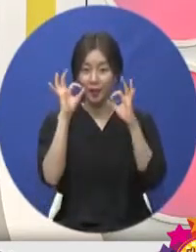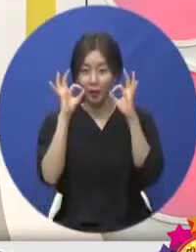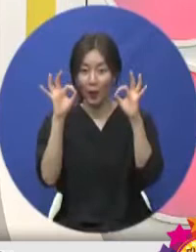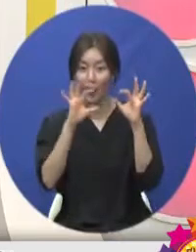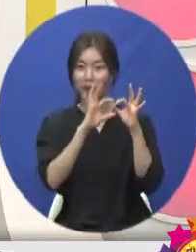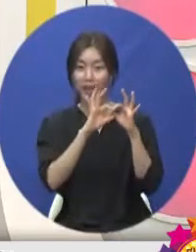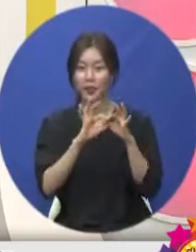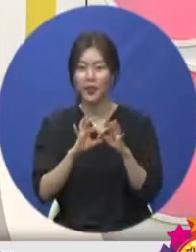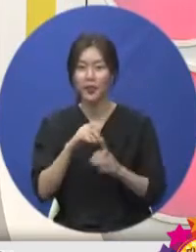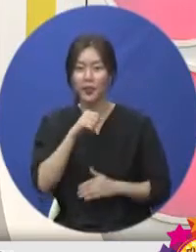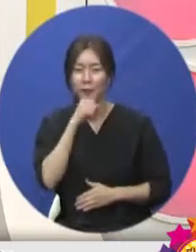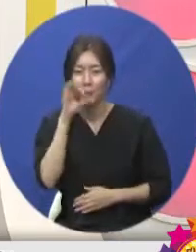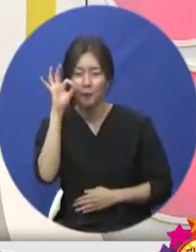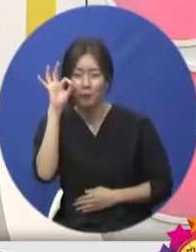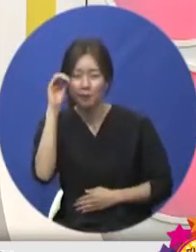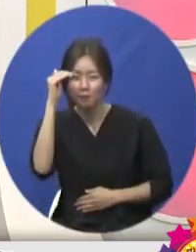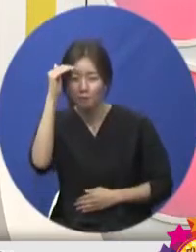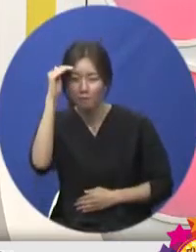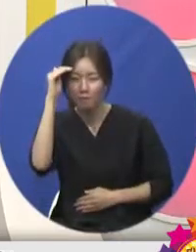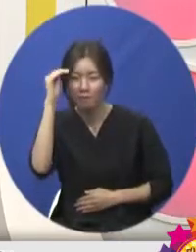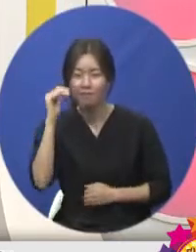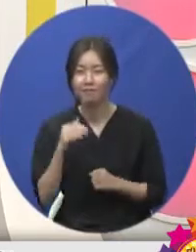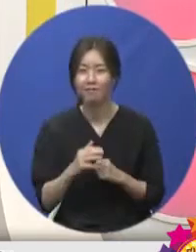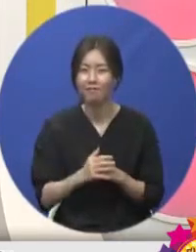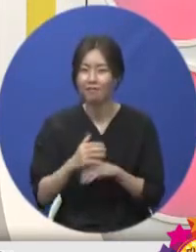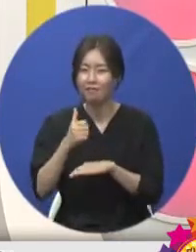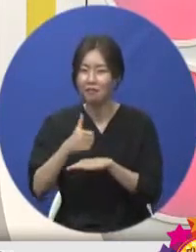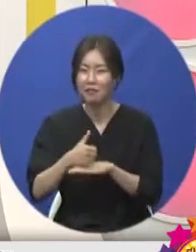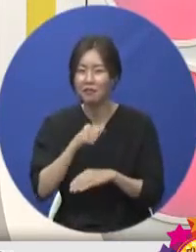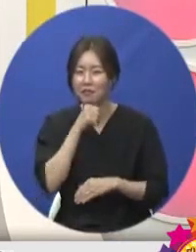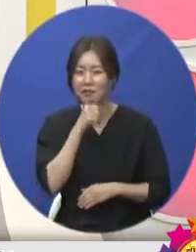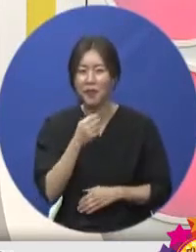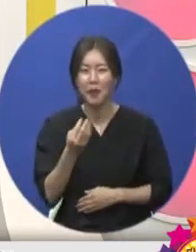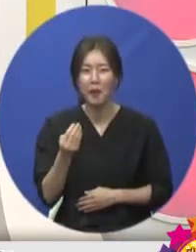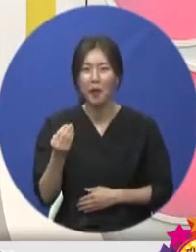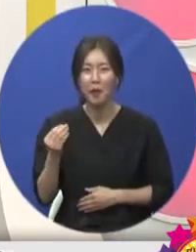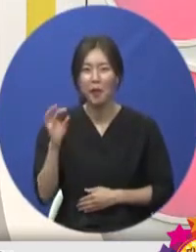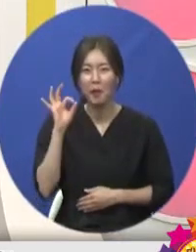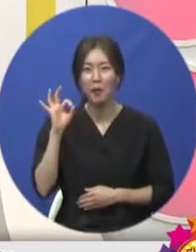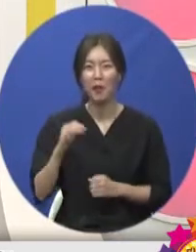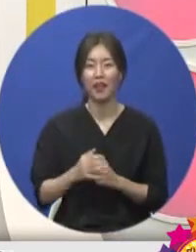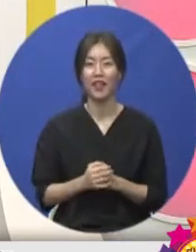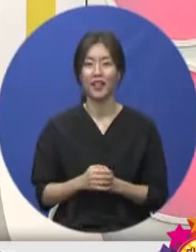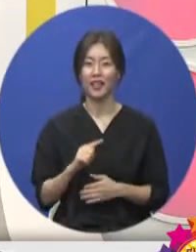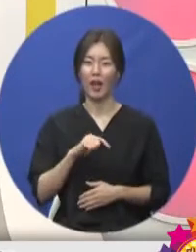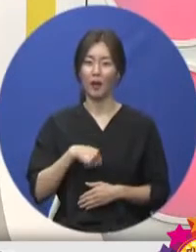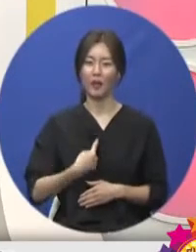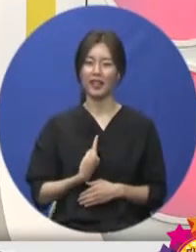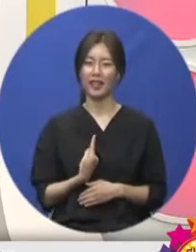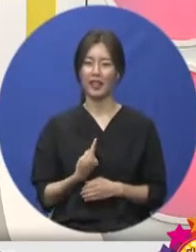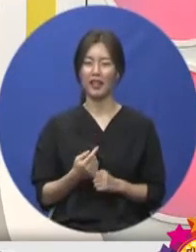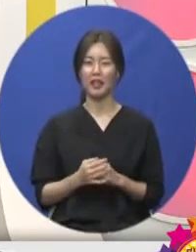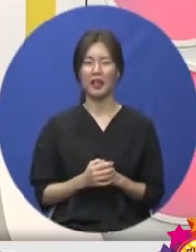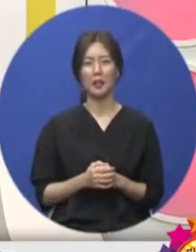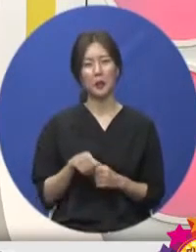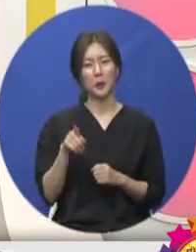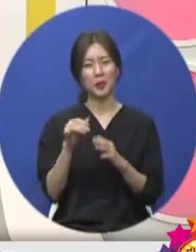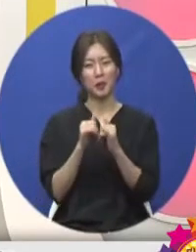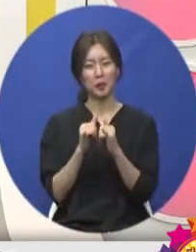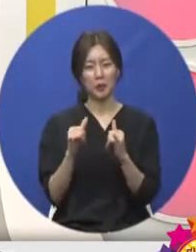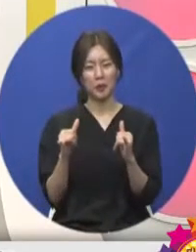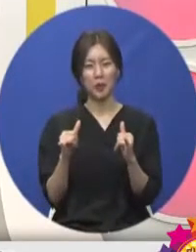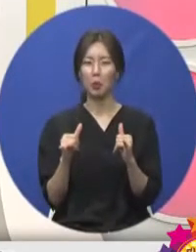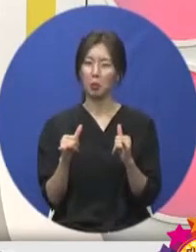이제 예. 점수 이렇게 보고 계셨죠? 뒷분들 몇 점 이렇게. 아, 예, 제가 이제 그냥, 아, 여분은